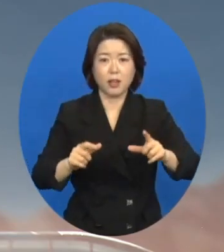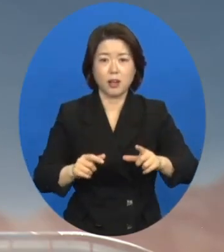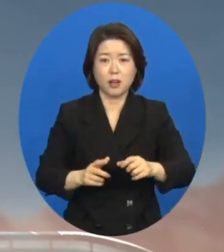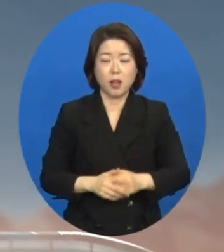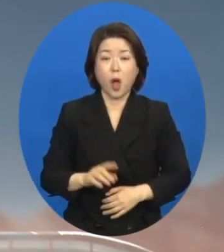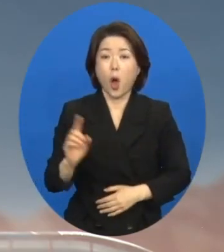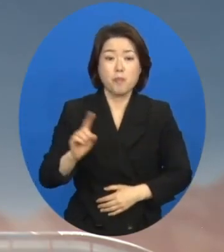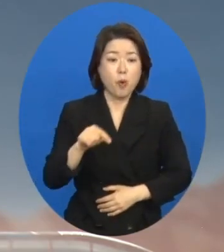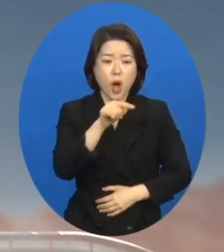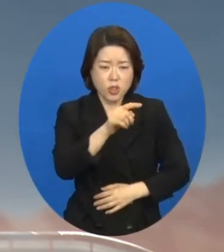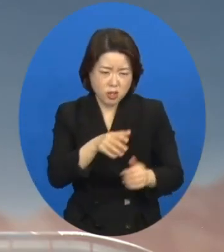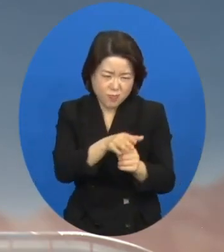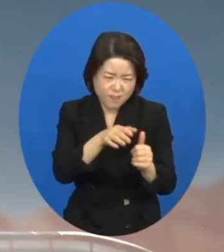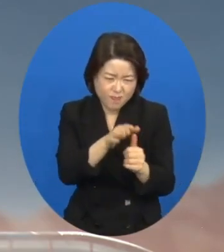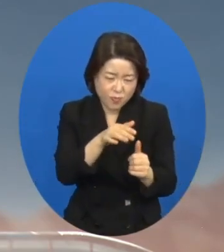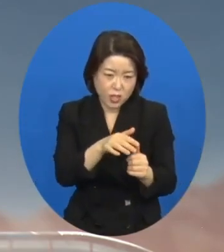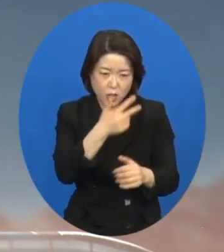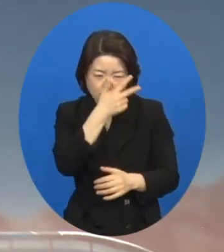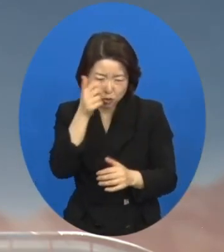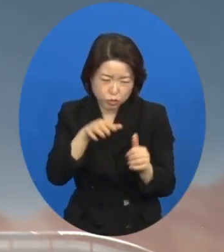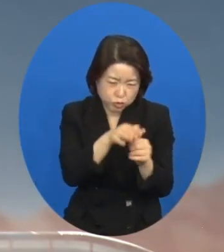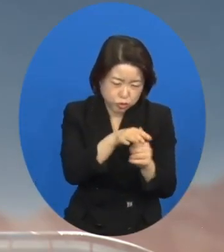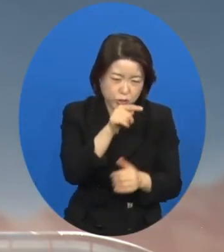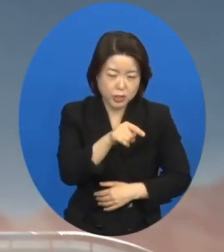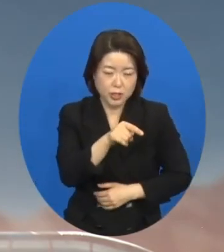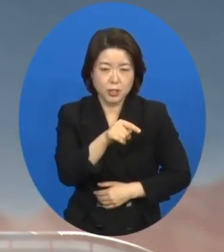무엇이 너희를 지금 죽이고 있는지 깨어나라고.